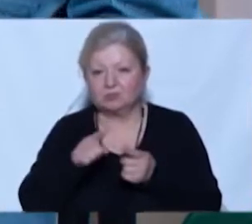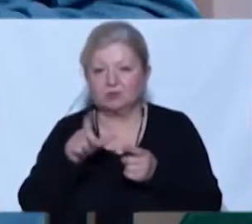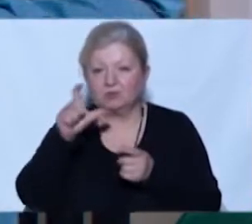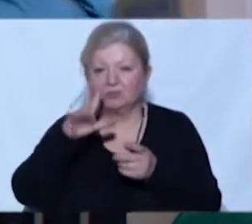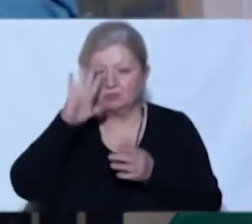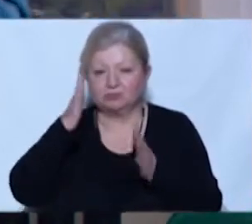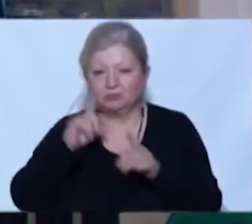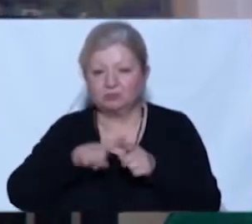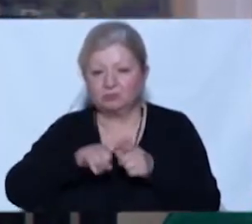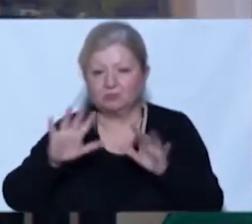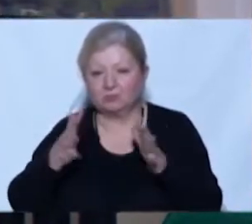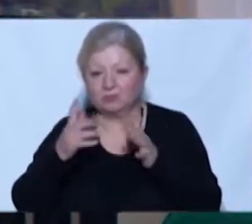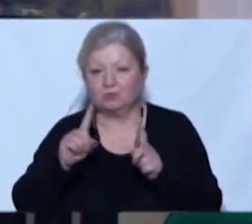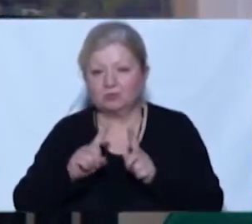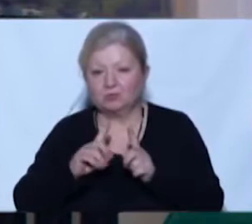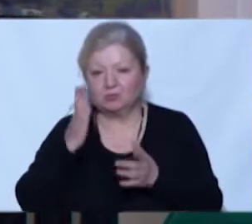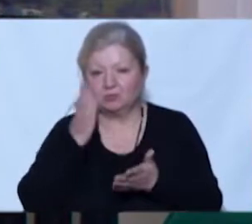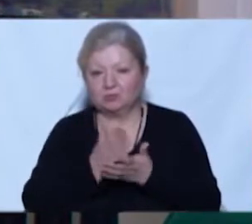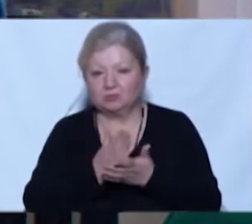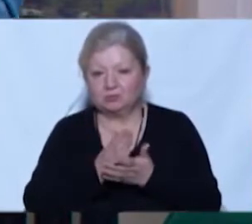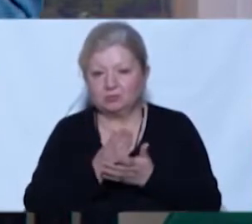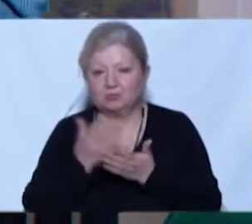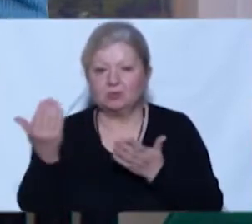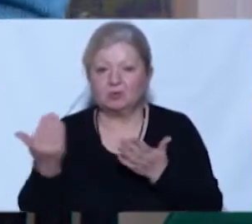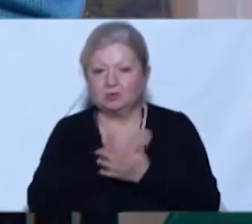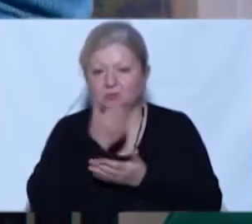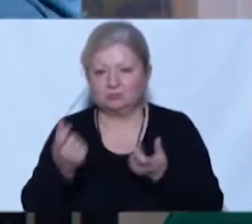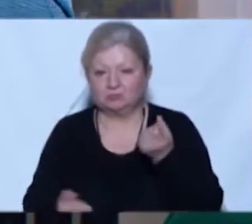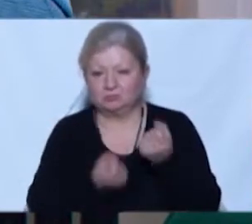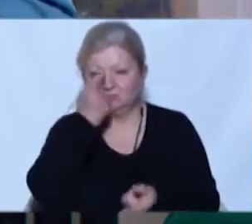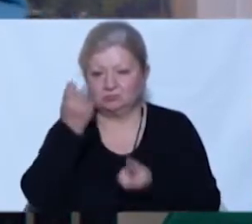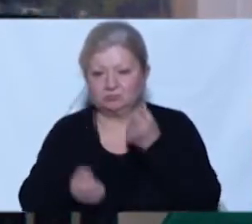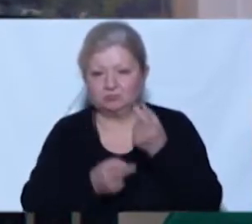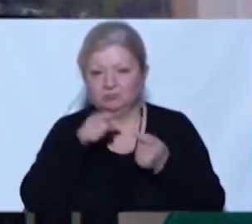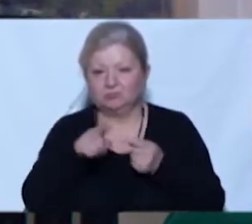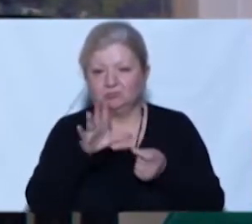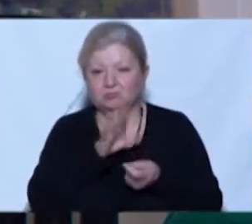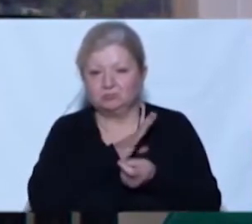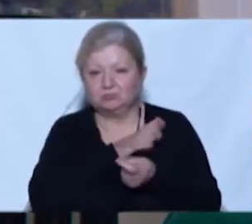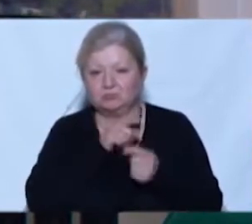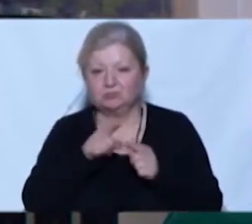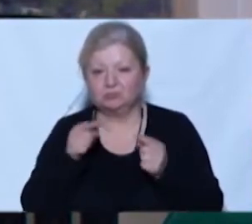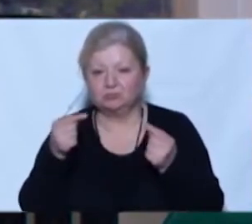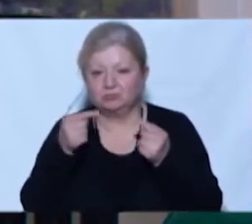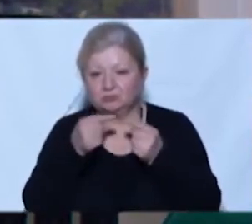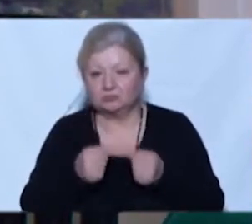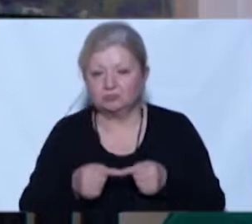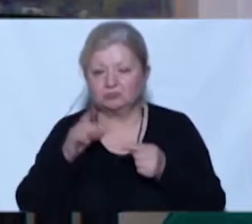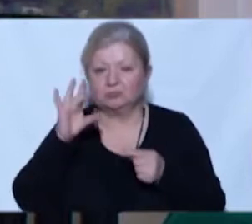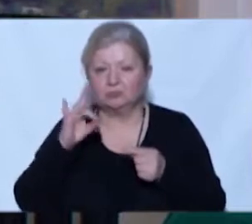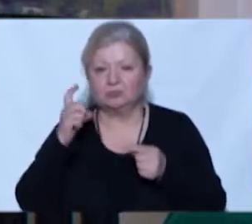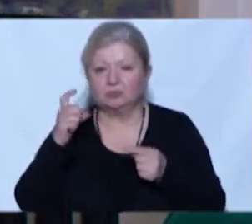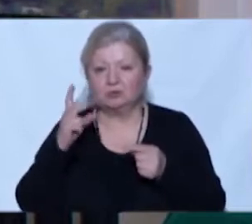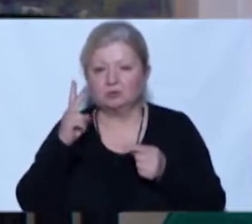მოვლენა, რომელმაც საფუძველი დაუდო დიდ აღმოჩენას. Ეს იყო სწორედ აი ამ რეკონკისტას